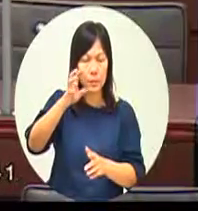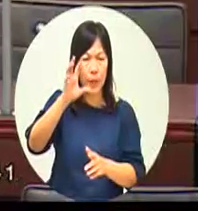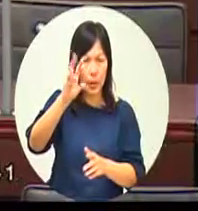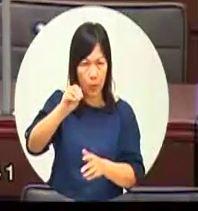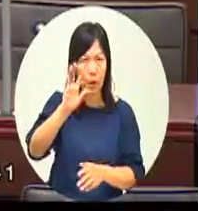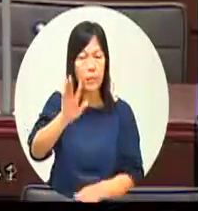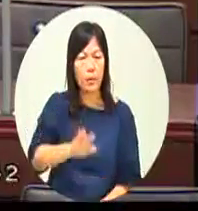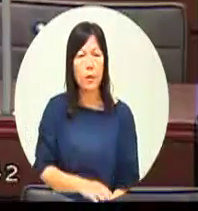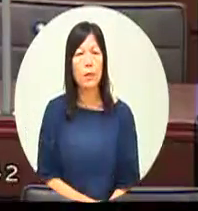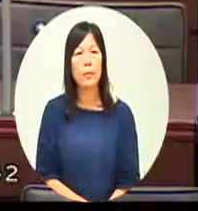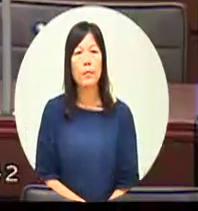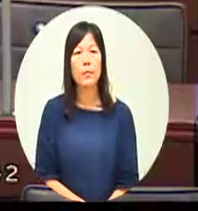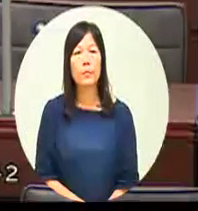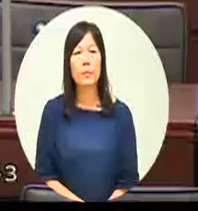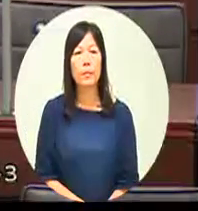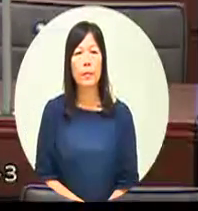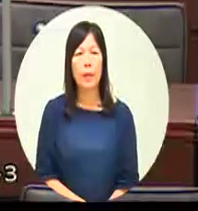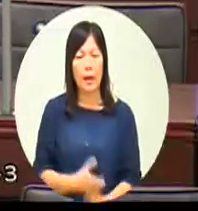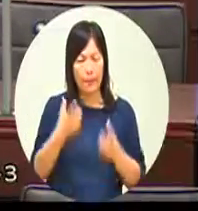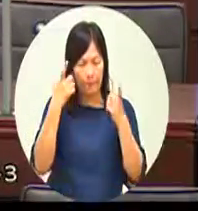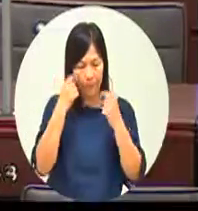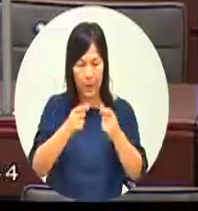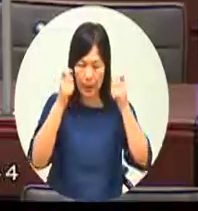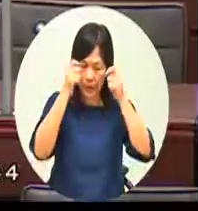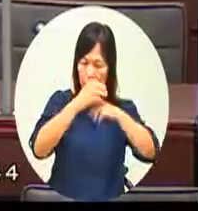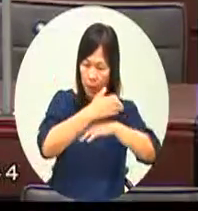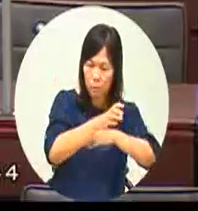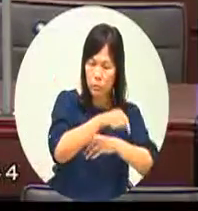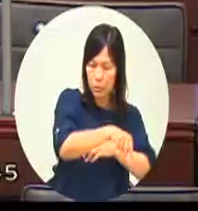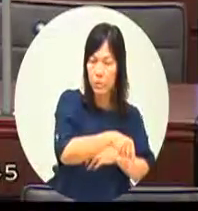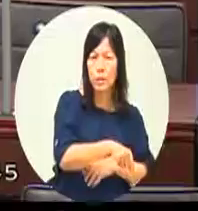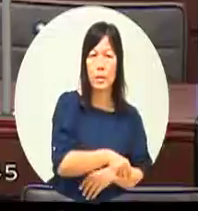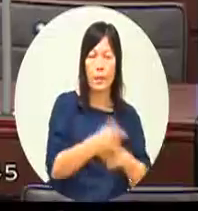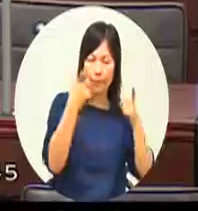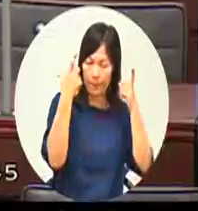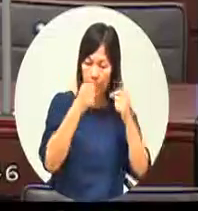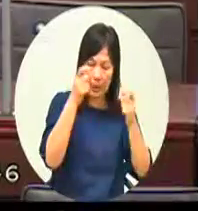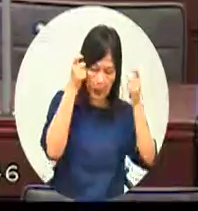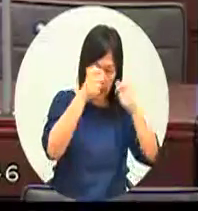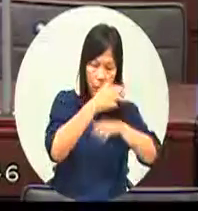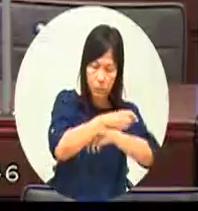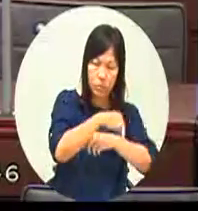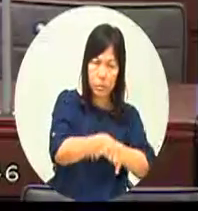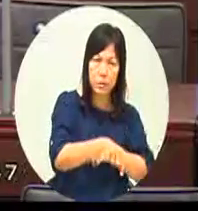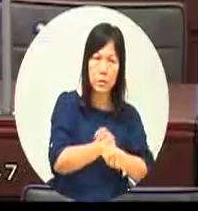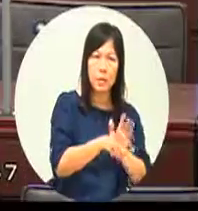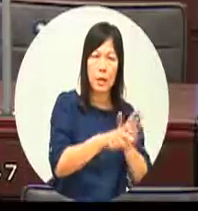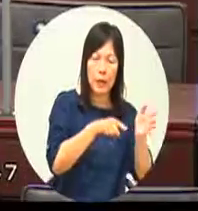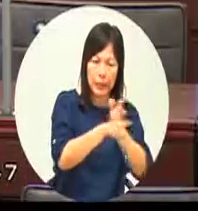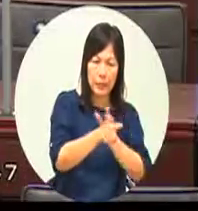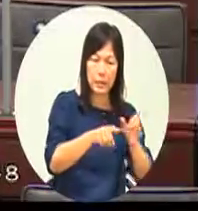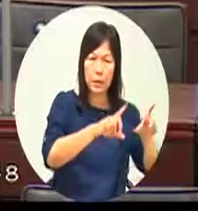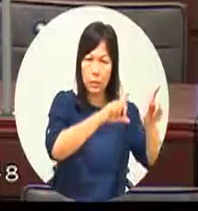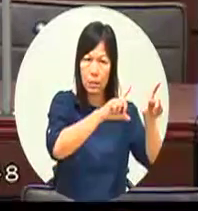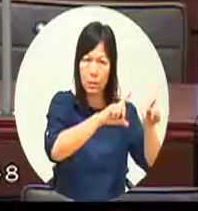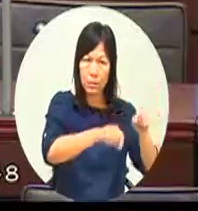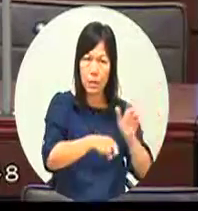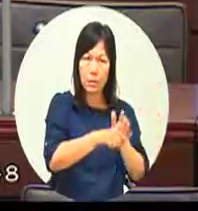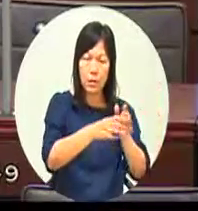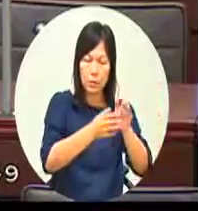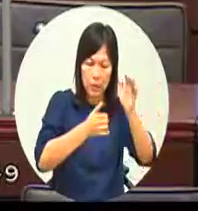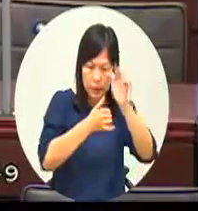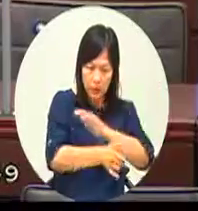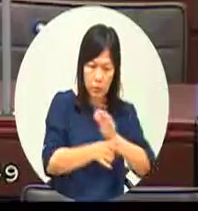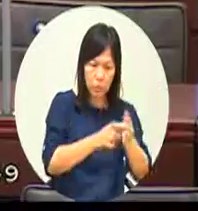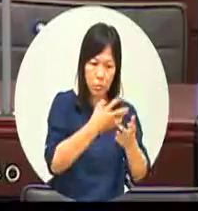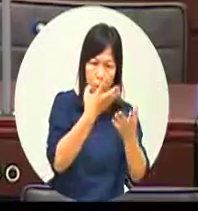5400万哈、哦。那原来的高雄县这一边，哈、哦，原来高雄县这边是直接依照所谓的进场